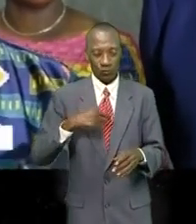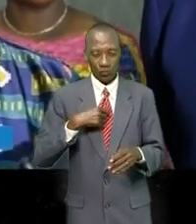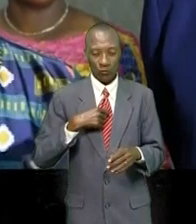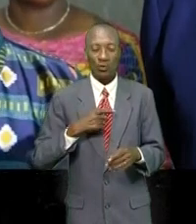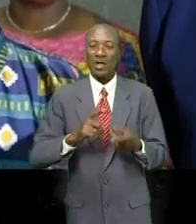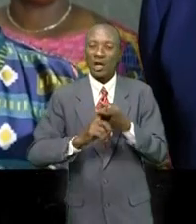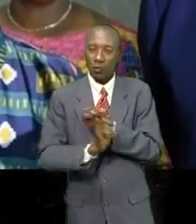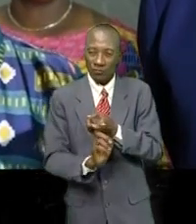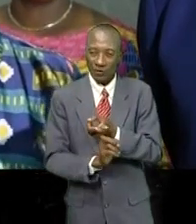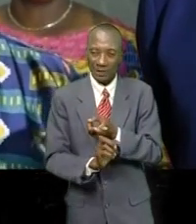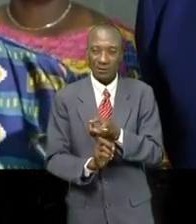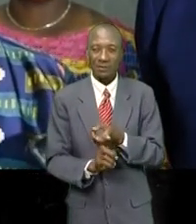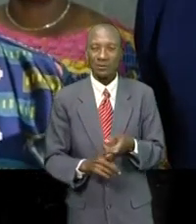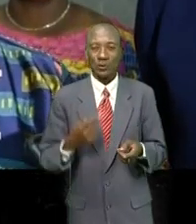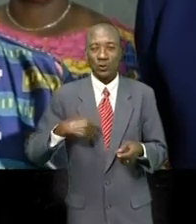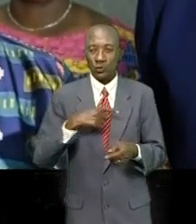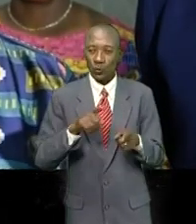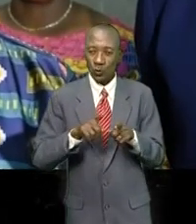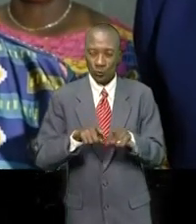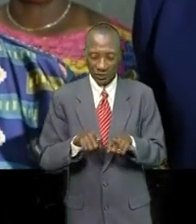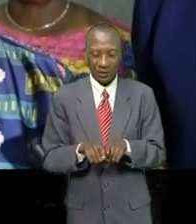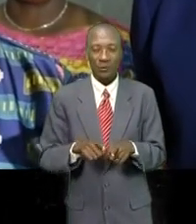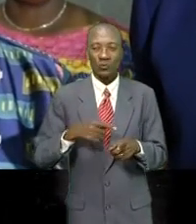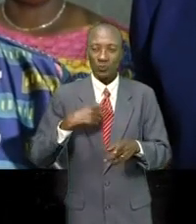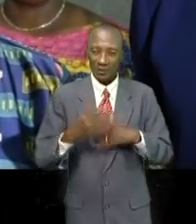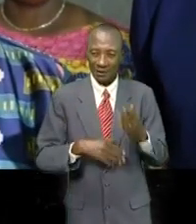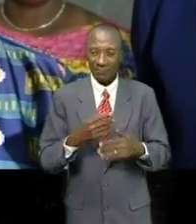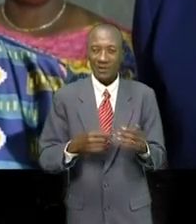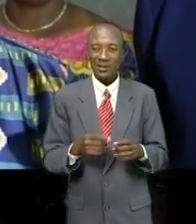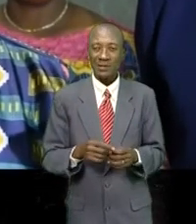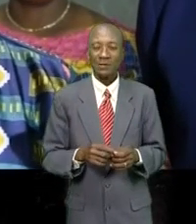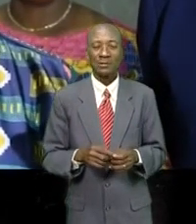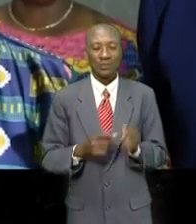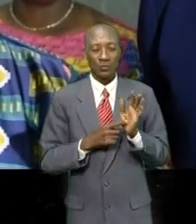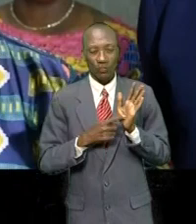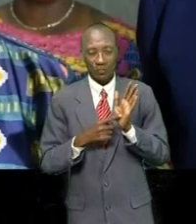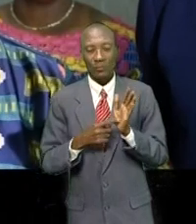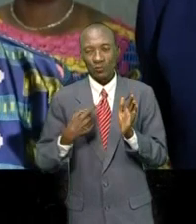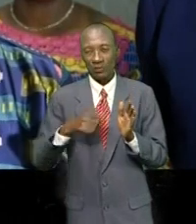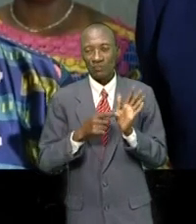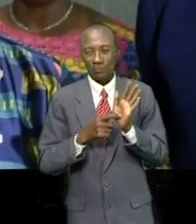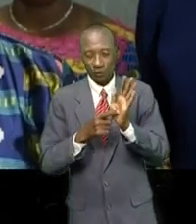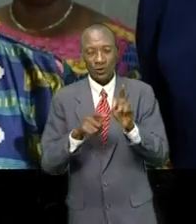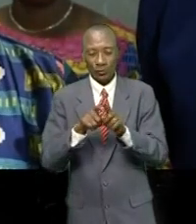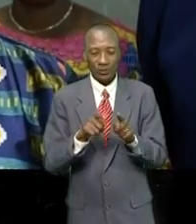côté, nous avons effectivement présenté quelques soucis, quelques